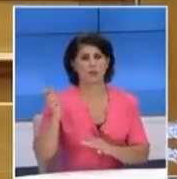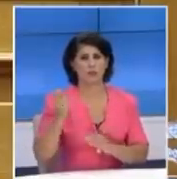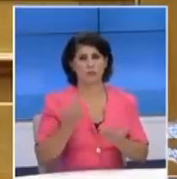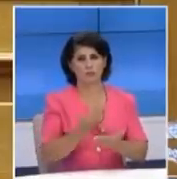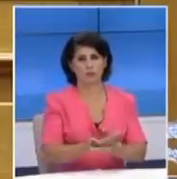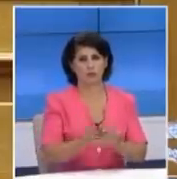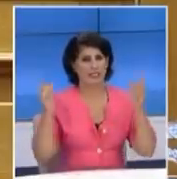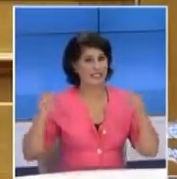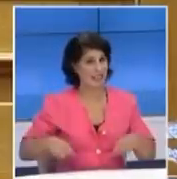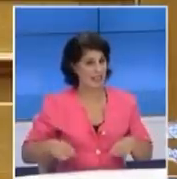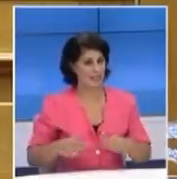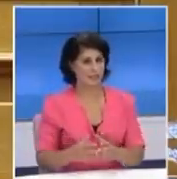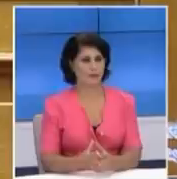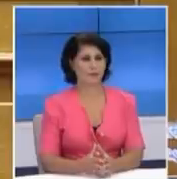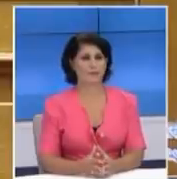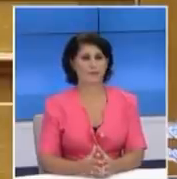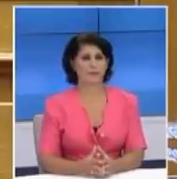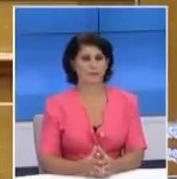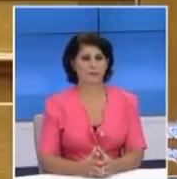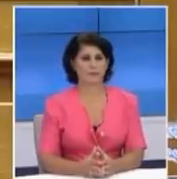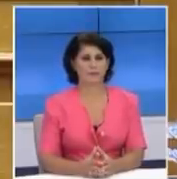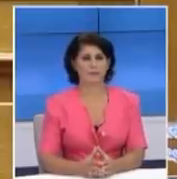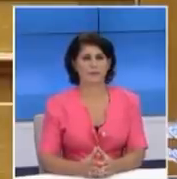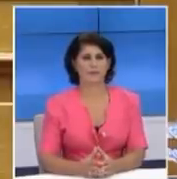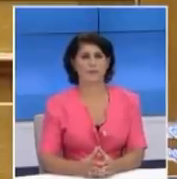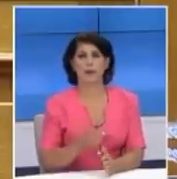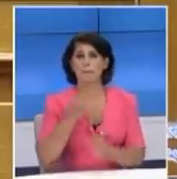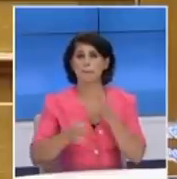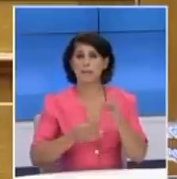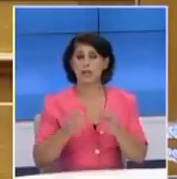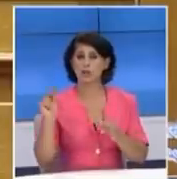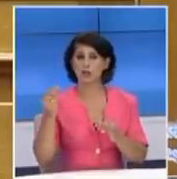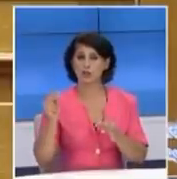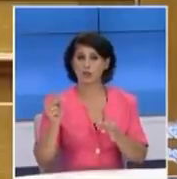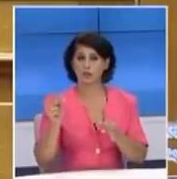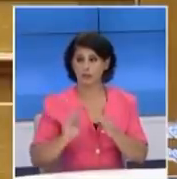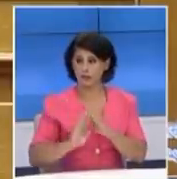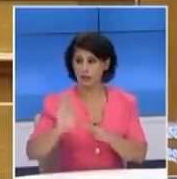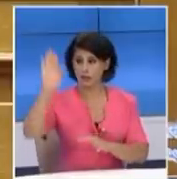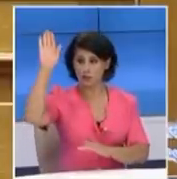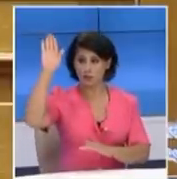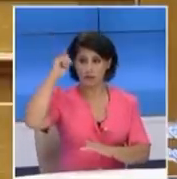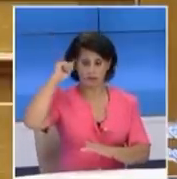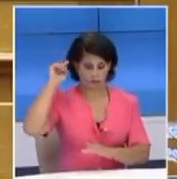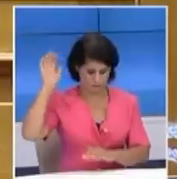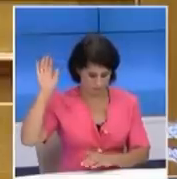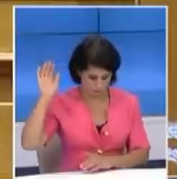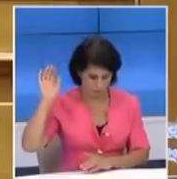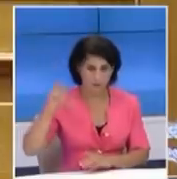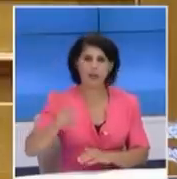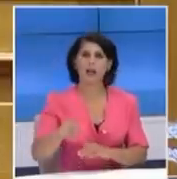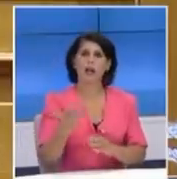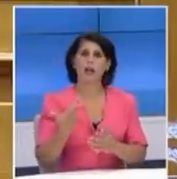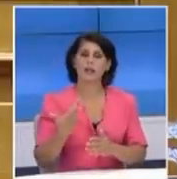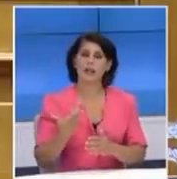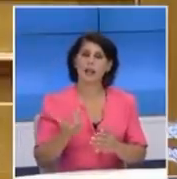ζητά ευρύτερες συνενέσεις. Μιλώ σε βουλευτές προθύμους να υψώσουν το χέρι σκύβοντας το κεφάλι, να θυσιάσουν διακυβεύματα που τις